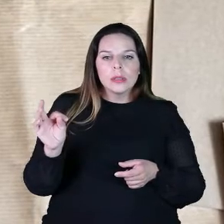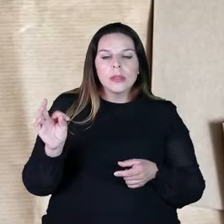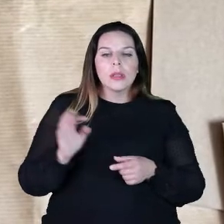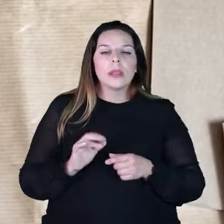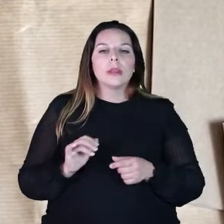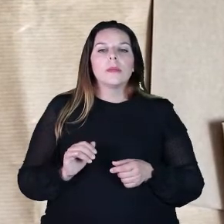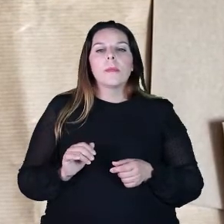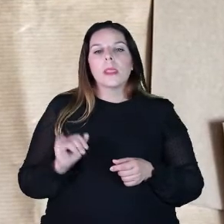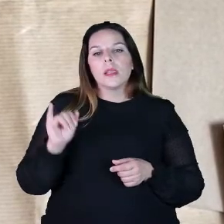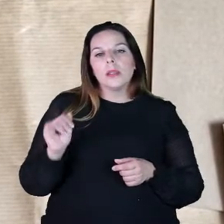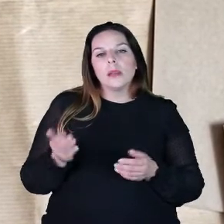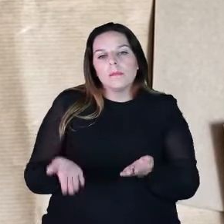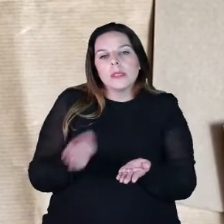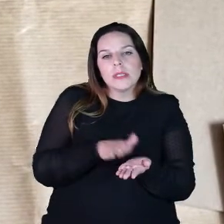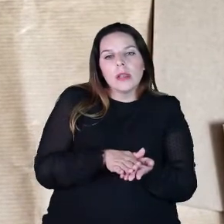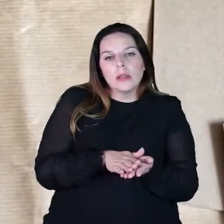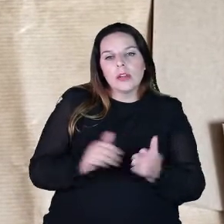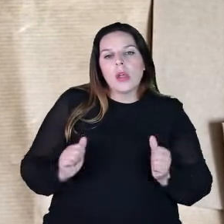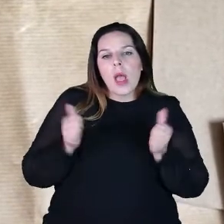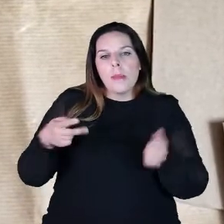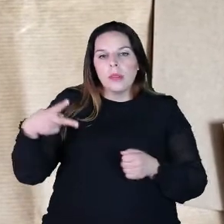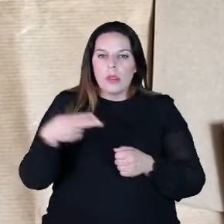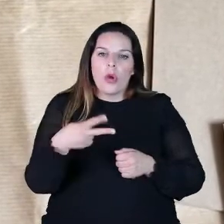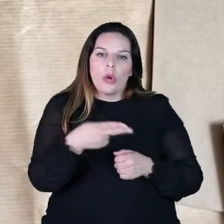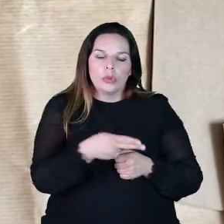masz gotowy prostokąt do wycięcia.